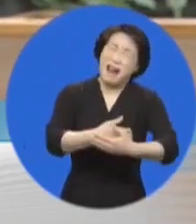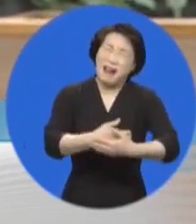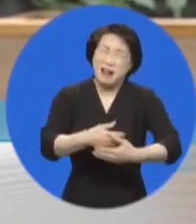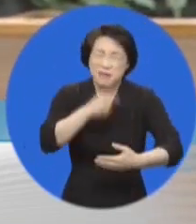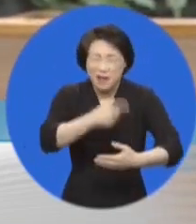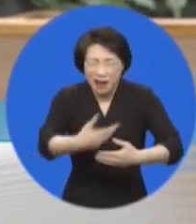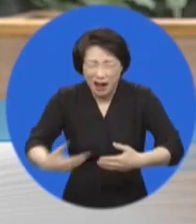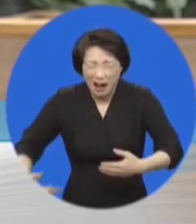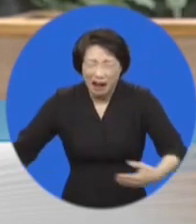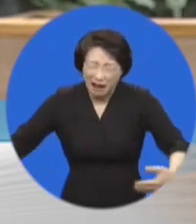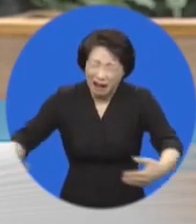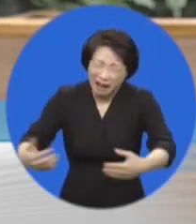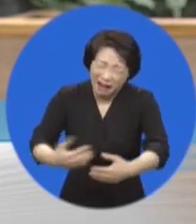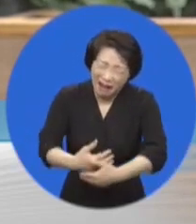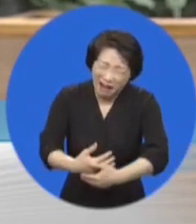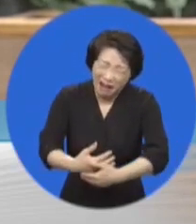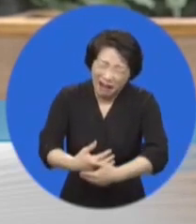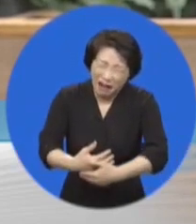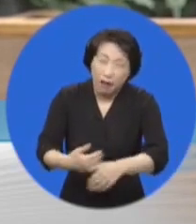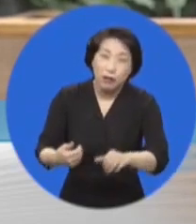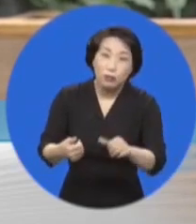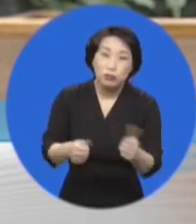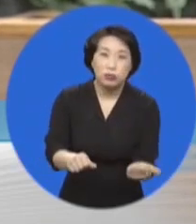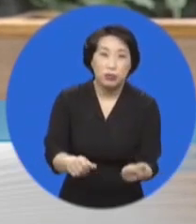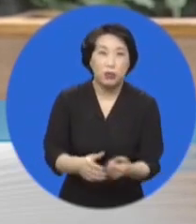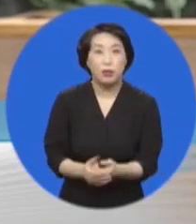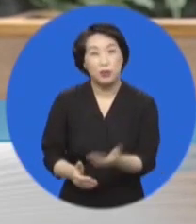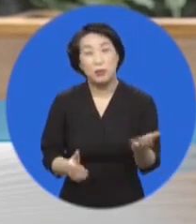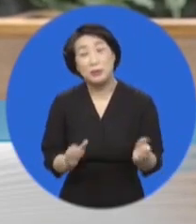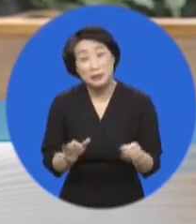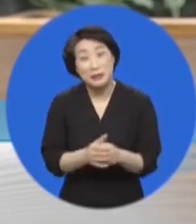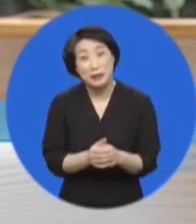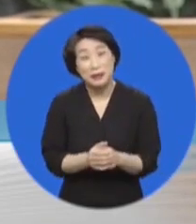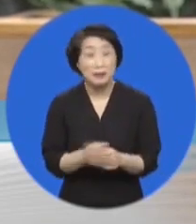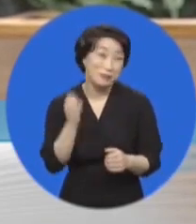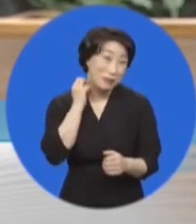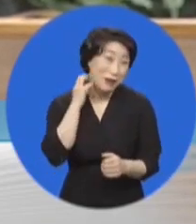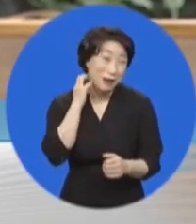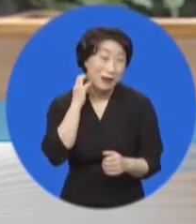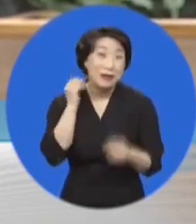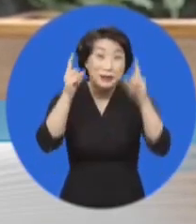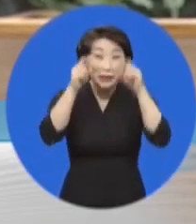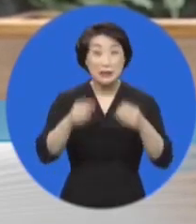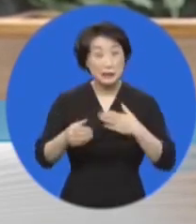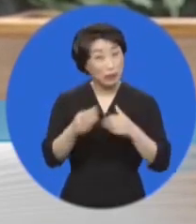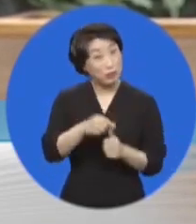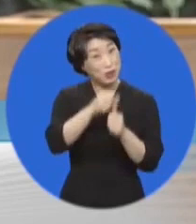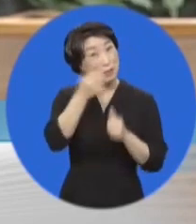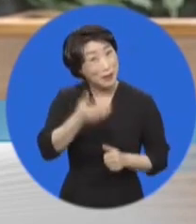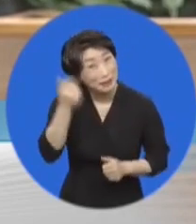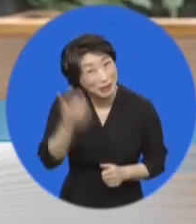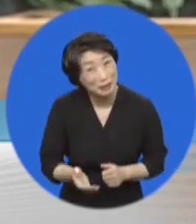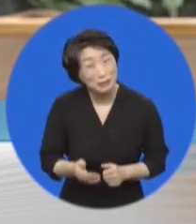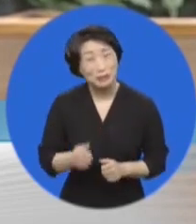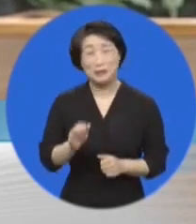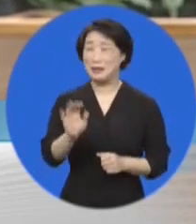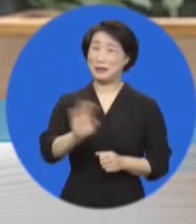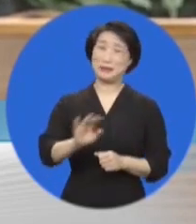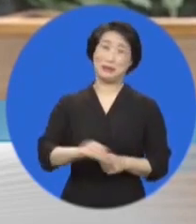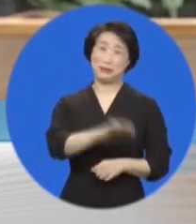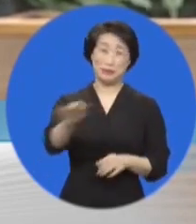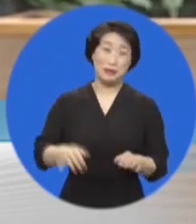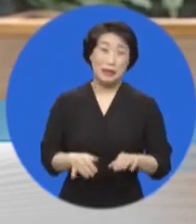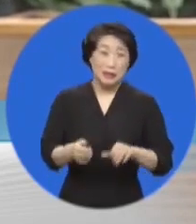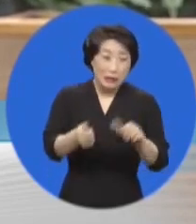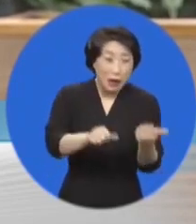근데 초상화가 누구를 구원하겠어요? 우리는 언제 어디서 어떤 상과 어떤 죽음이